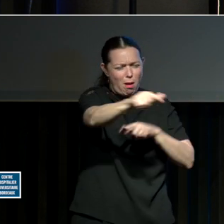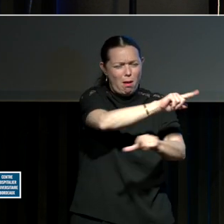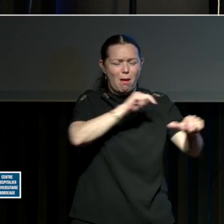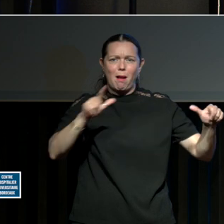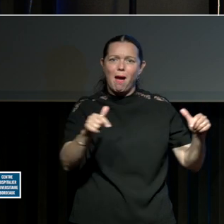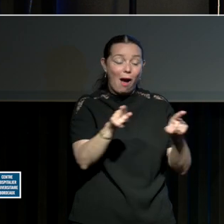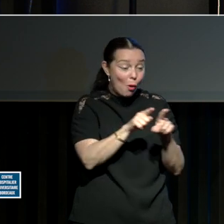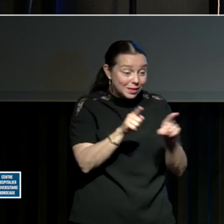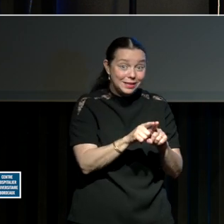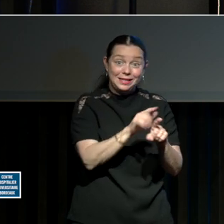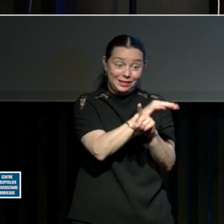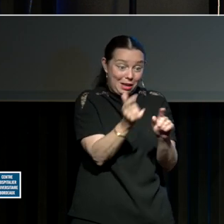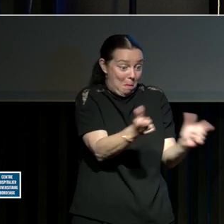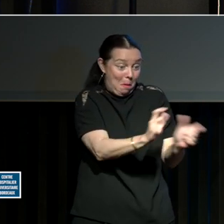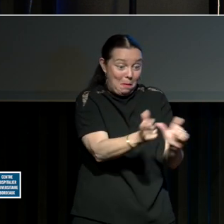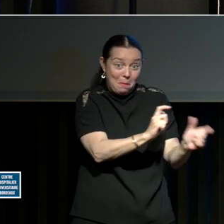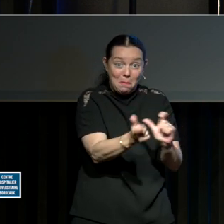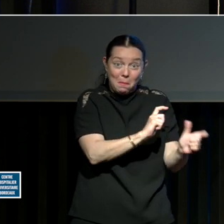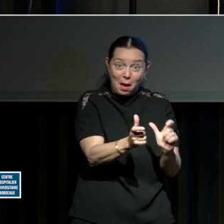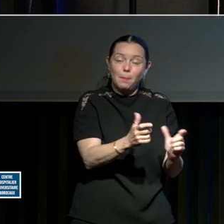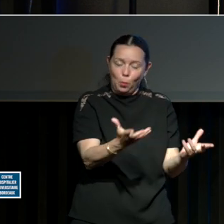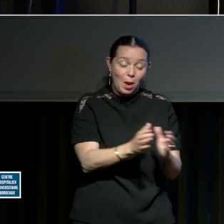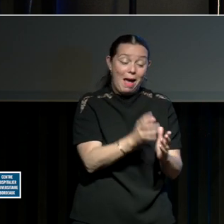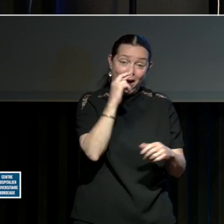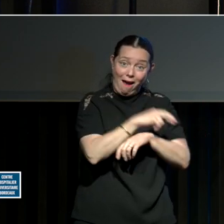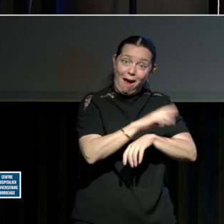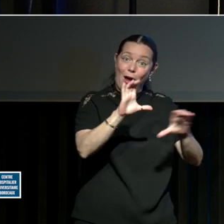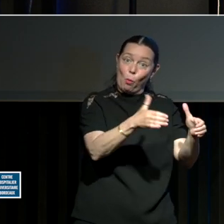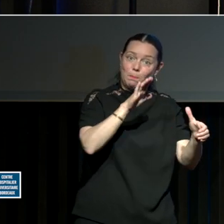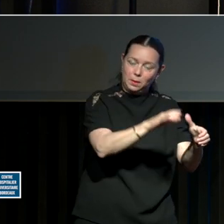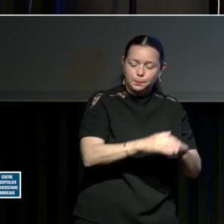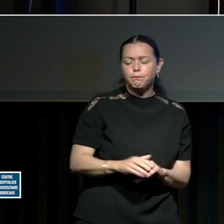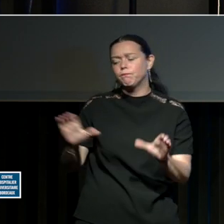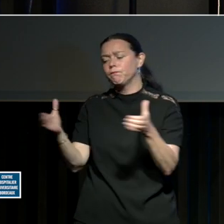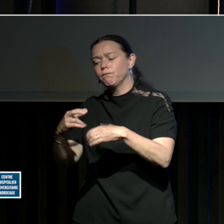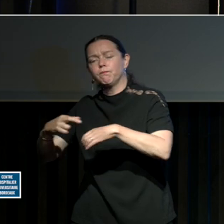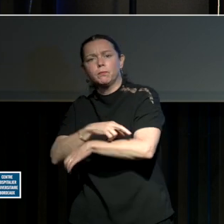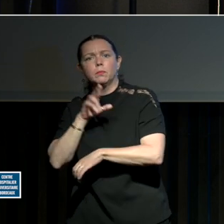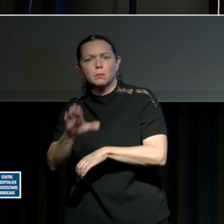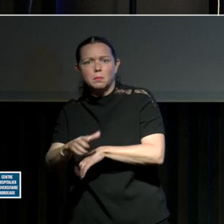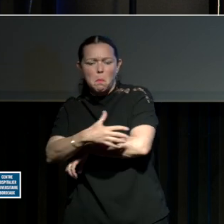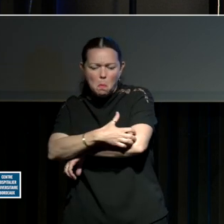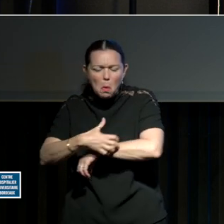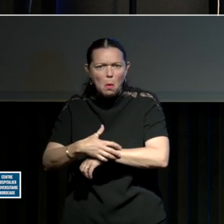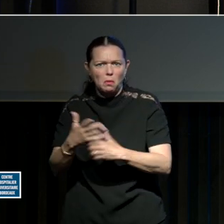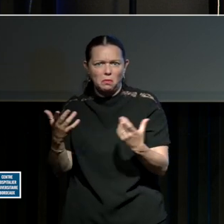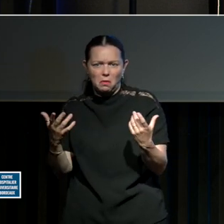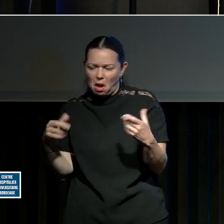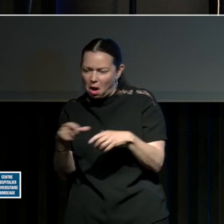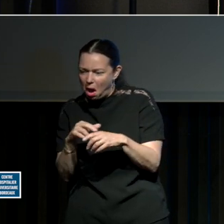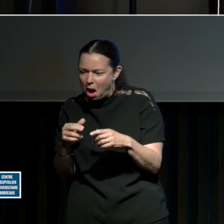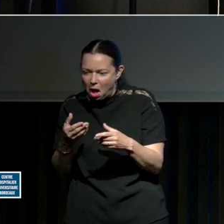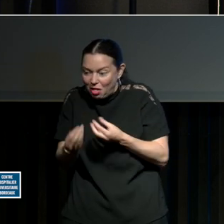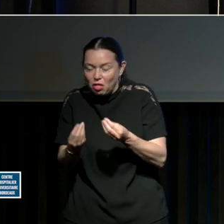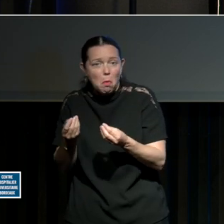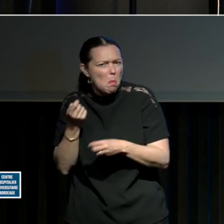interactions sociales, ces rats, comparativement à ceux qui vont évoluer vers un environnement plus pauvre,